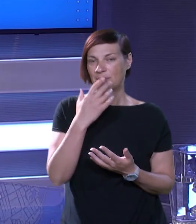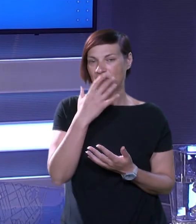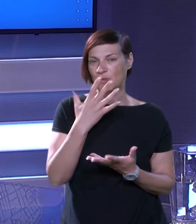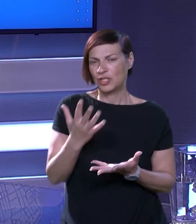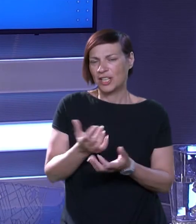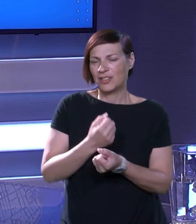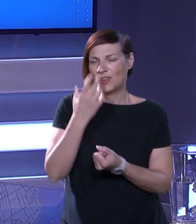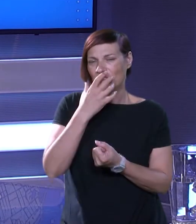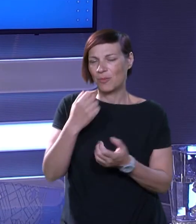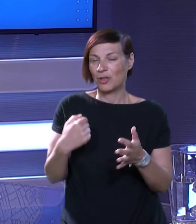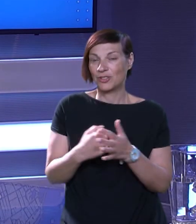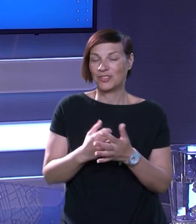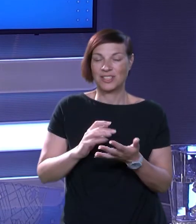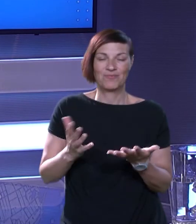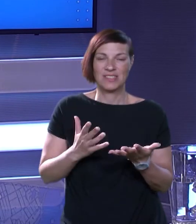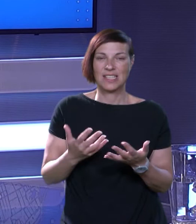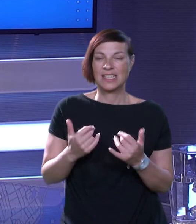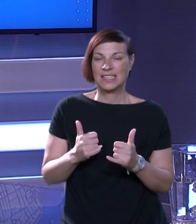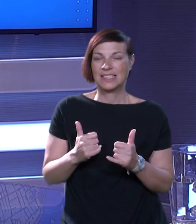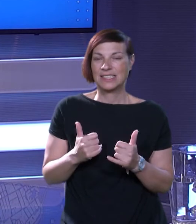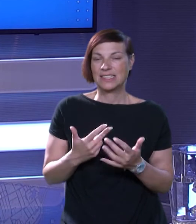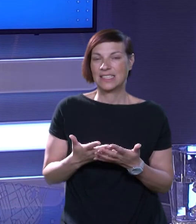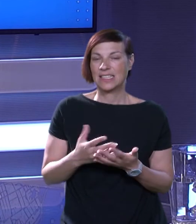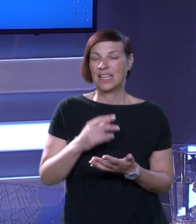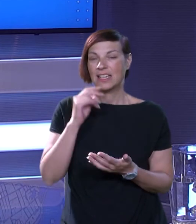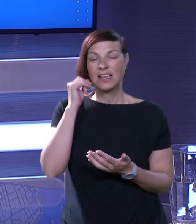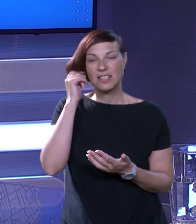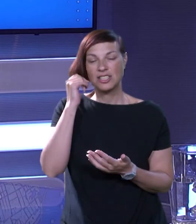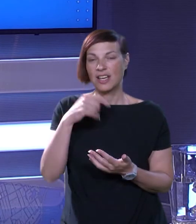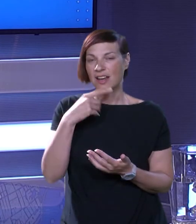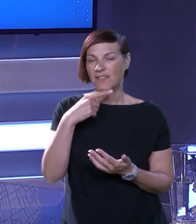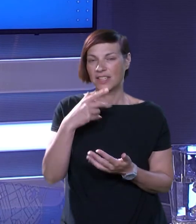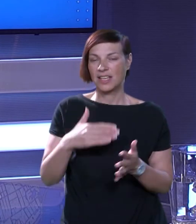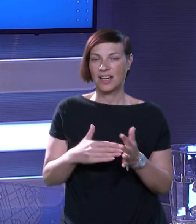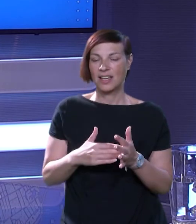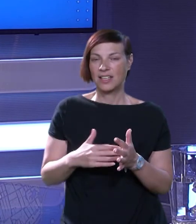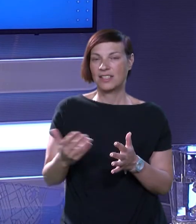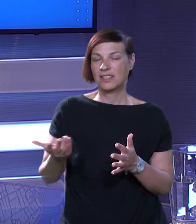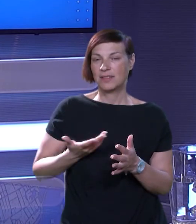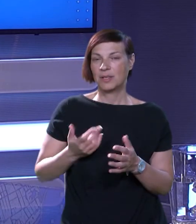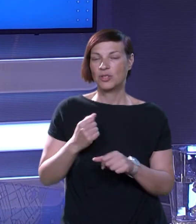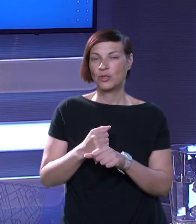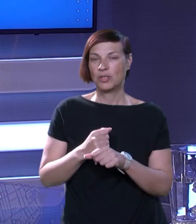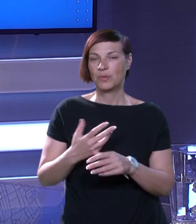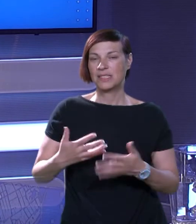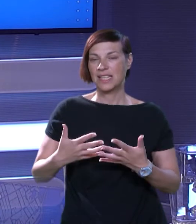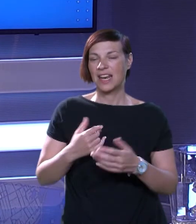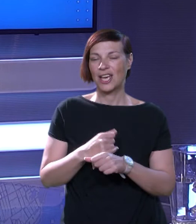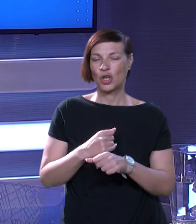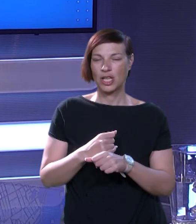vruće. Kad te ulovi taj toploti udar, onda ti se ne da. Sad je neka žena dole na Stradunu vikala, treba doći do posla, lako je